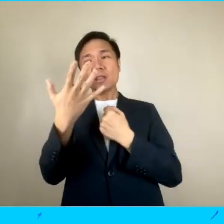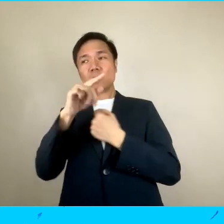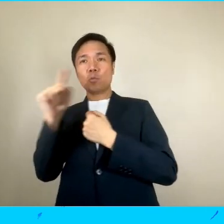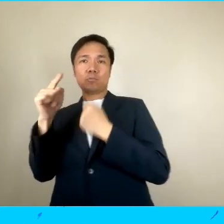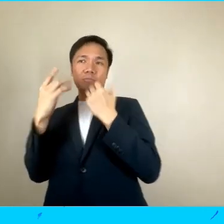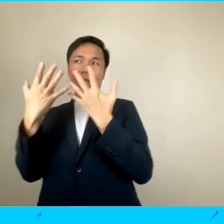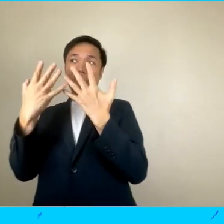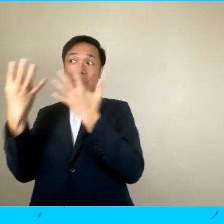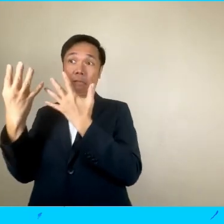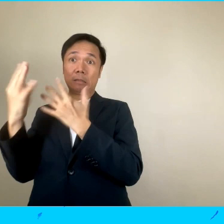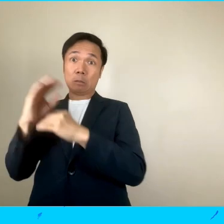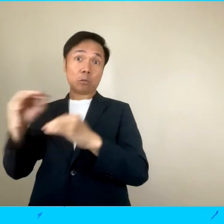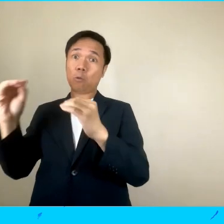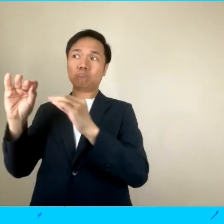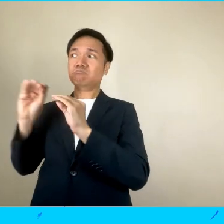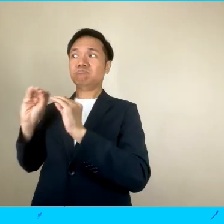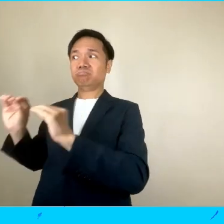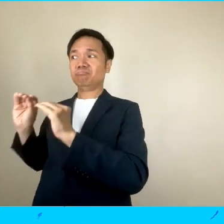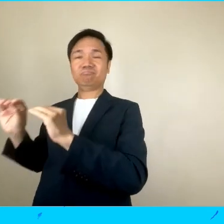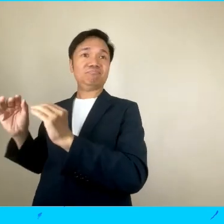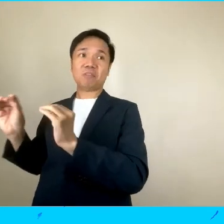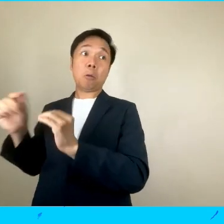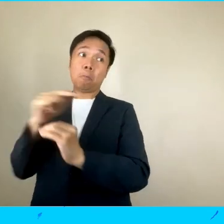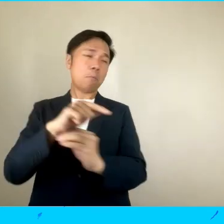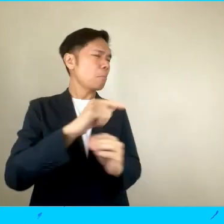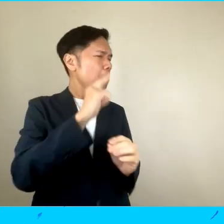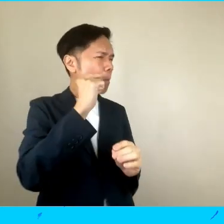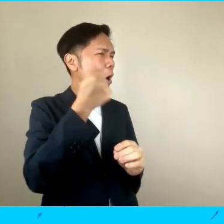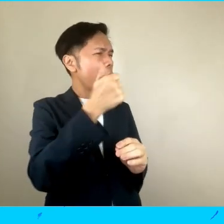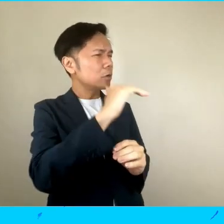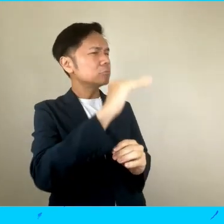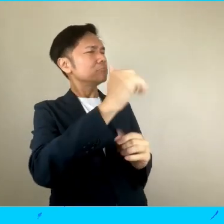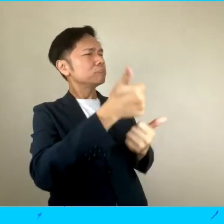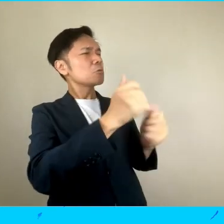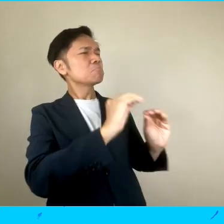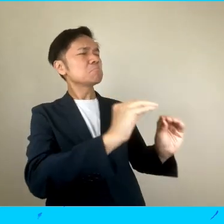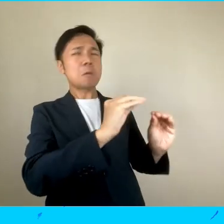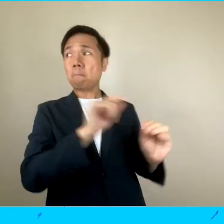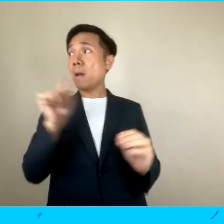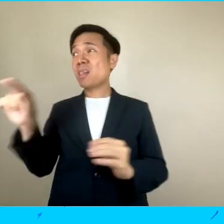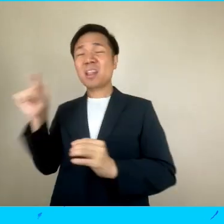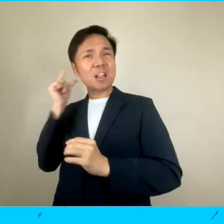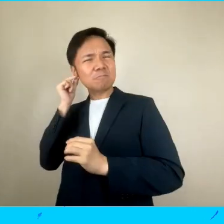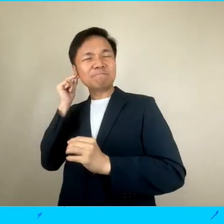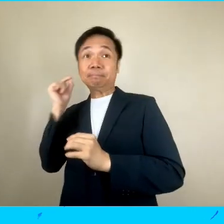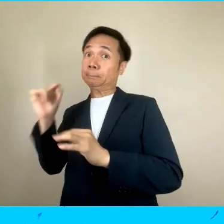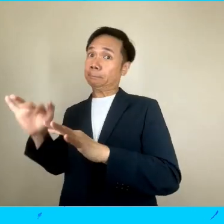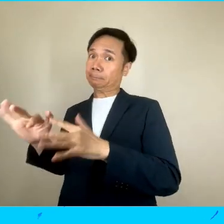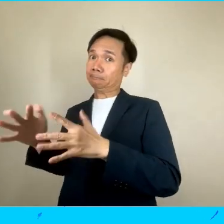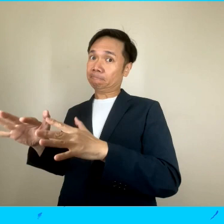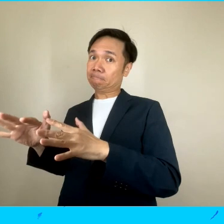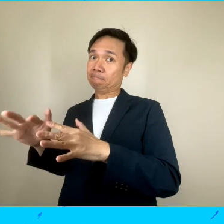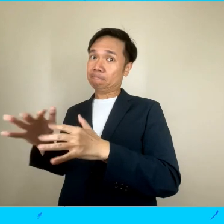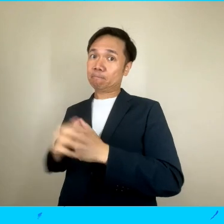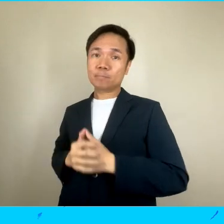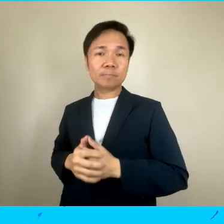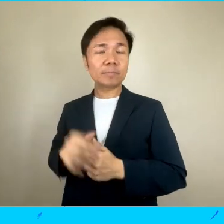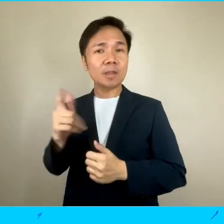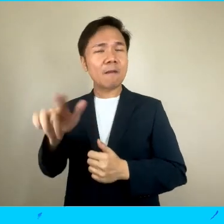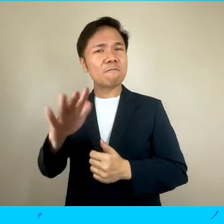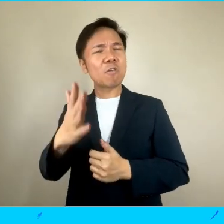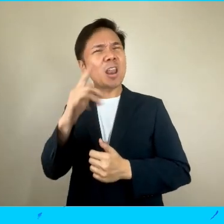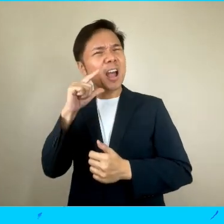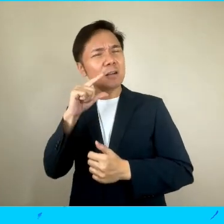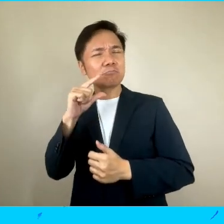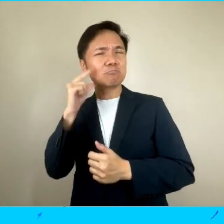filles de entre 15 et 19 n'ont presque pas d'éducation, emploi ou formation aussi. En ce qui concerne